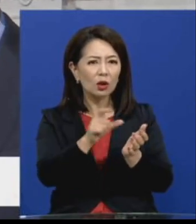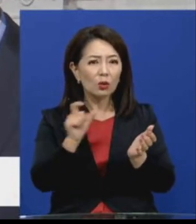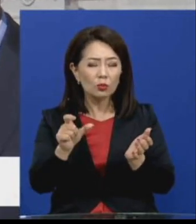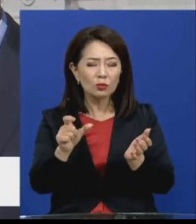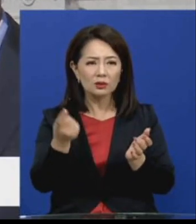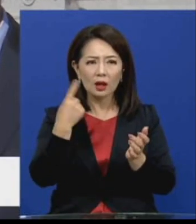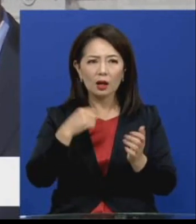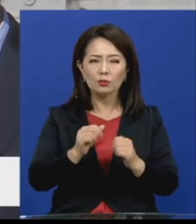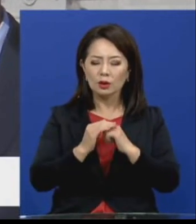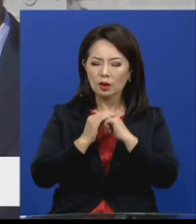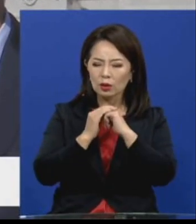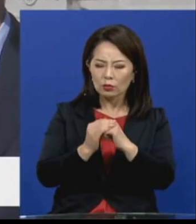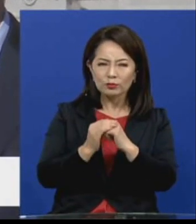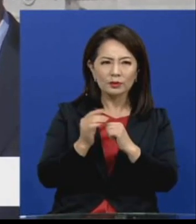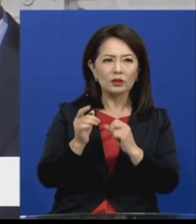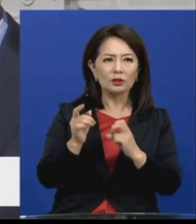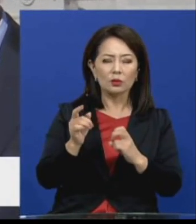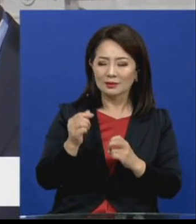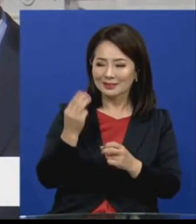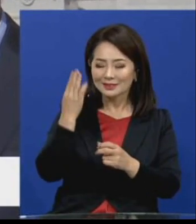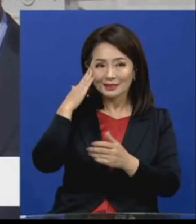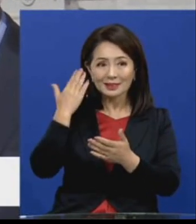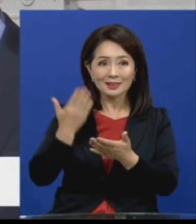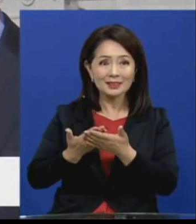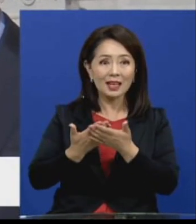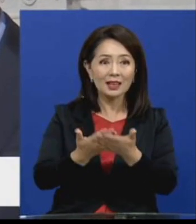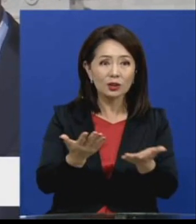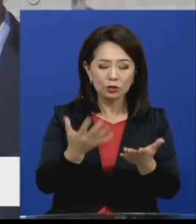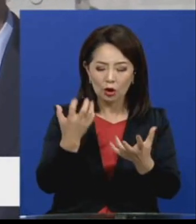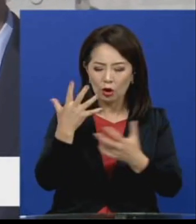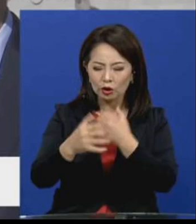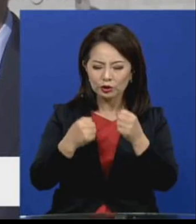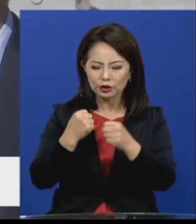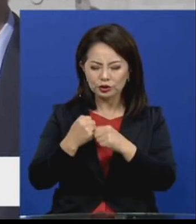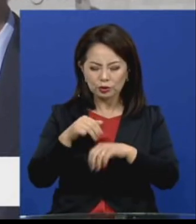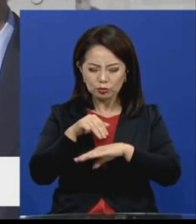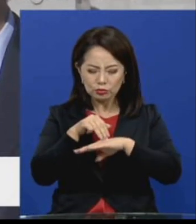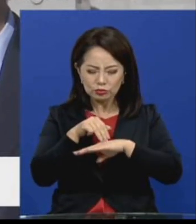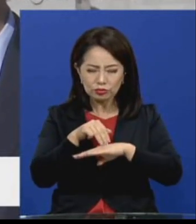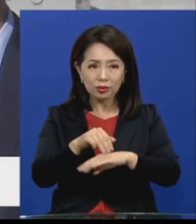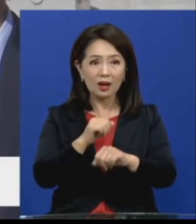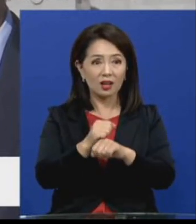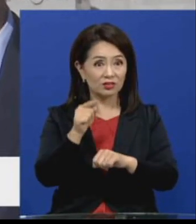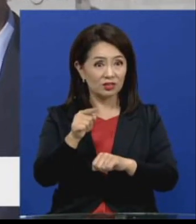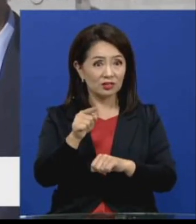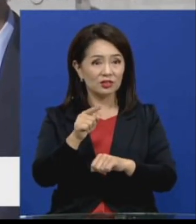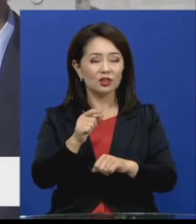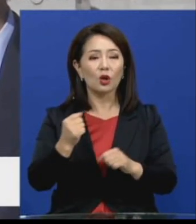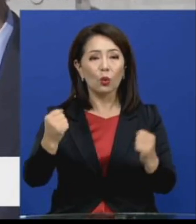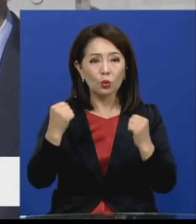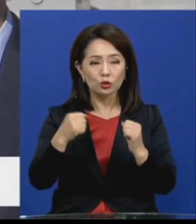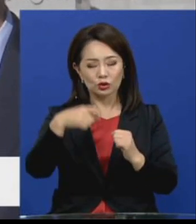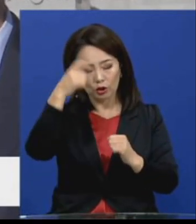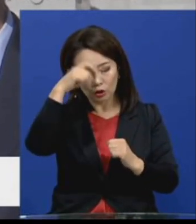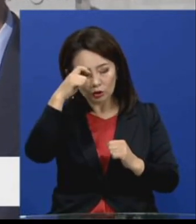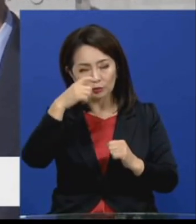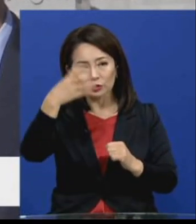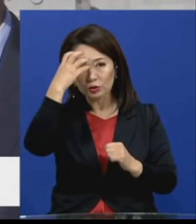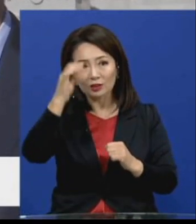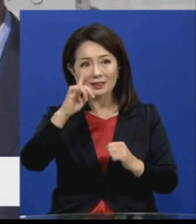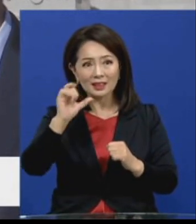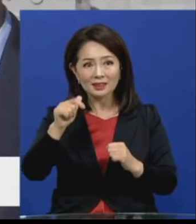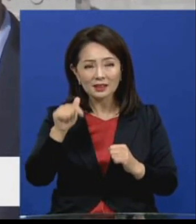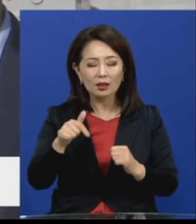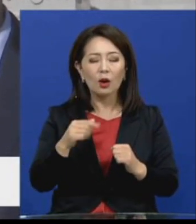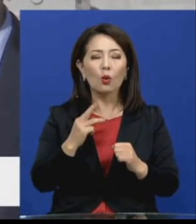мөнгөний хямд үнийг одоо санал болгож одоо олон жилийн турш өгөхгүй тууштай ажиллаж ирсний маань одоо хүч хөдөлмөрийг одоо төр засаг маань